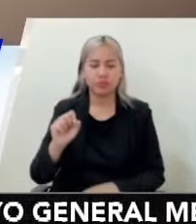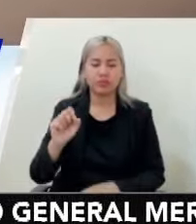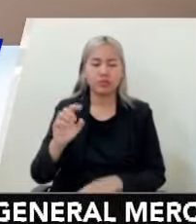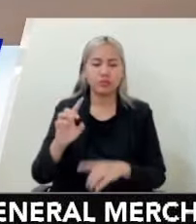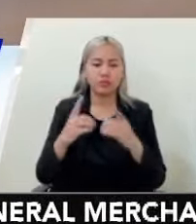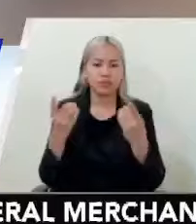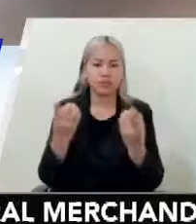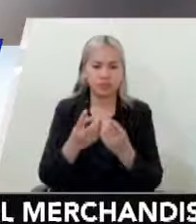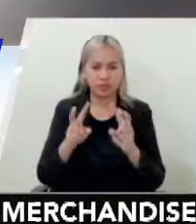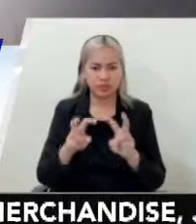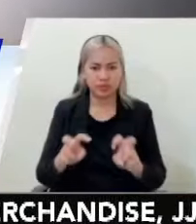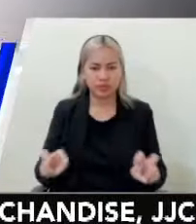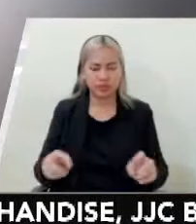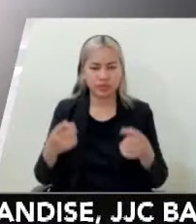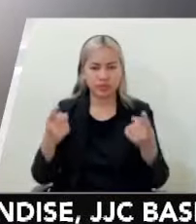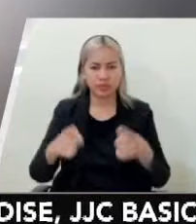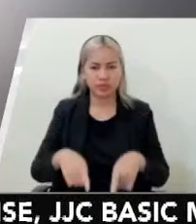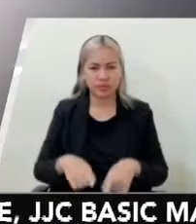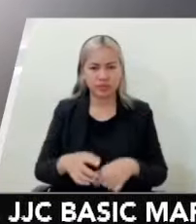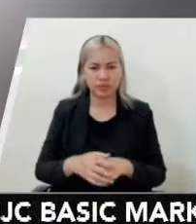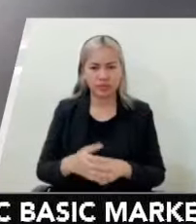pahayag tungkol dyan ng mga otoridad sa China.